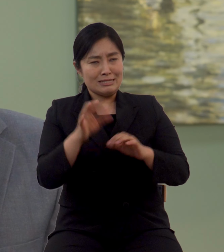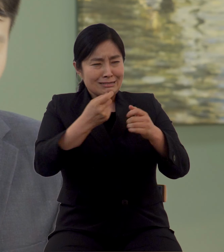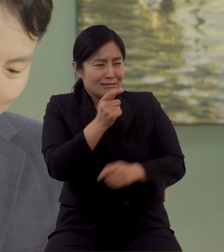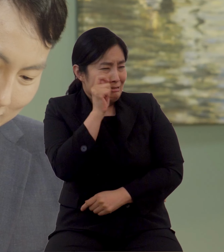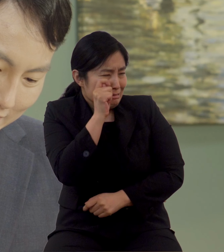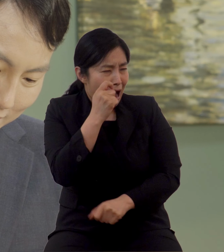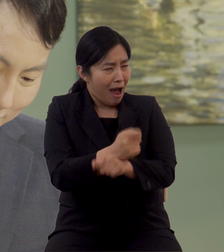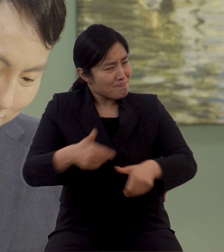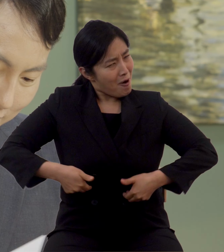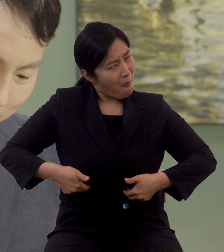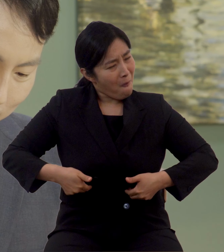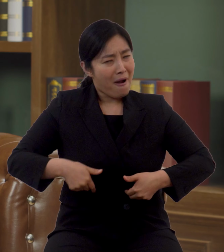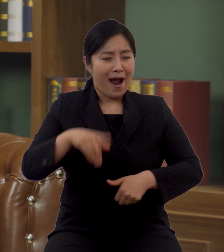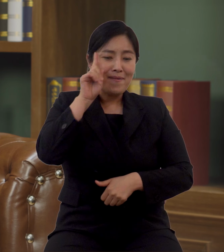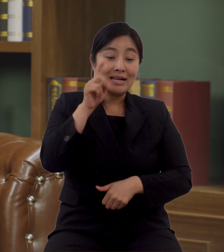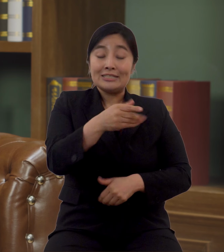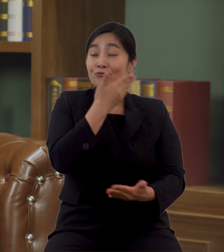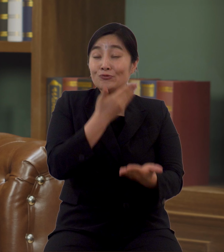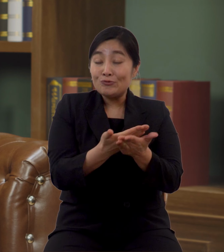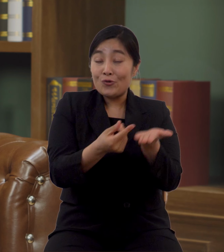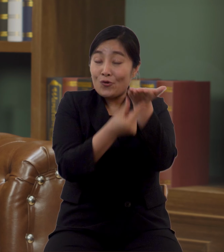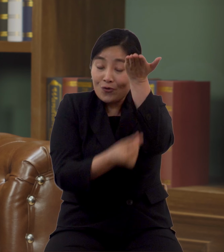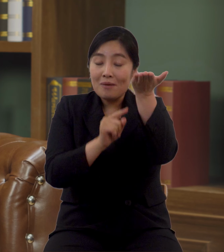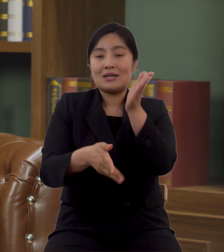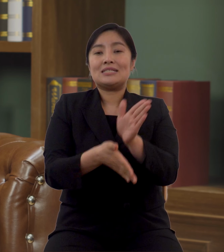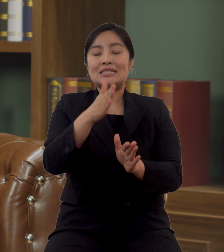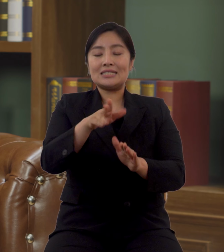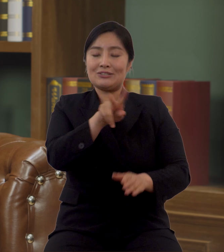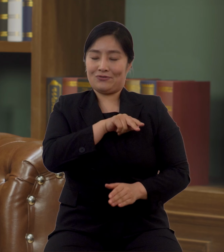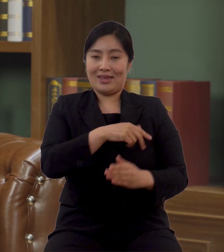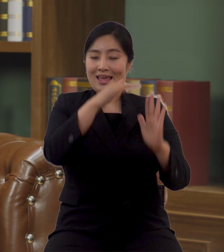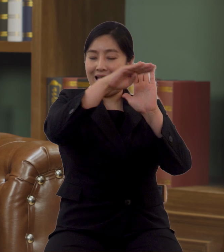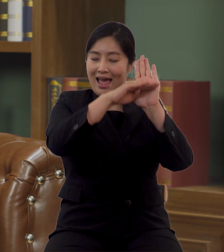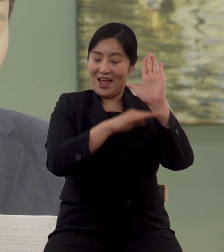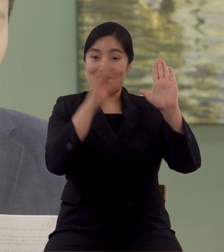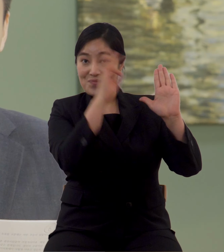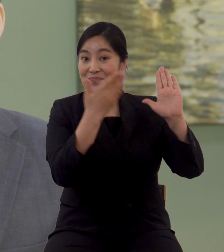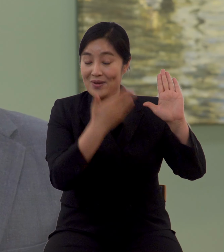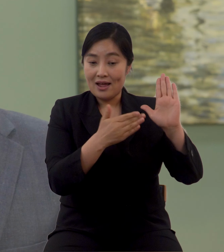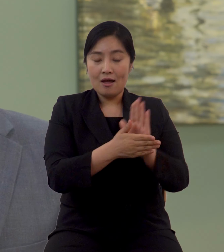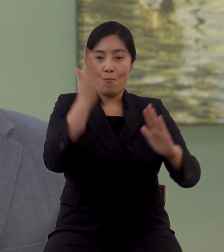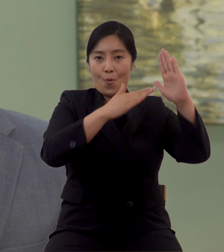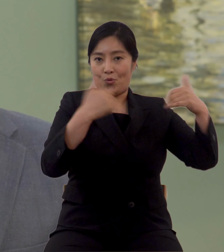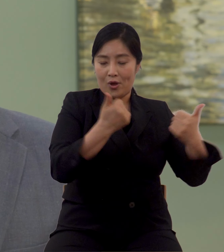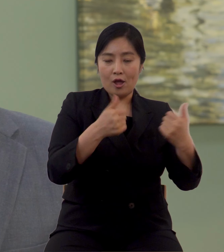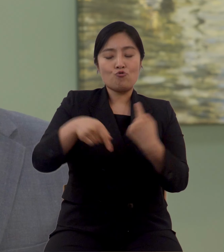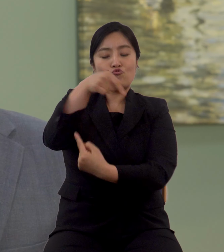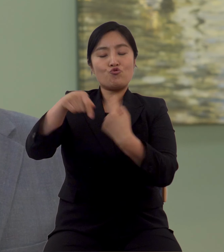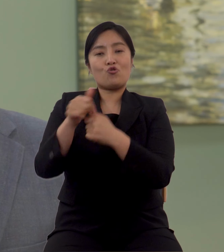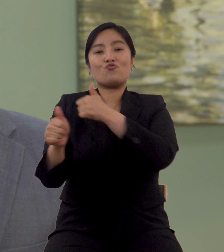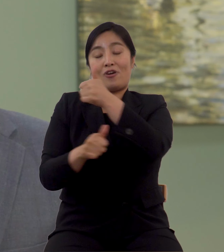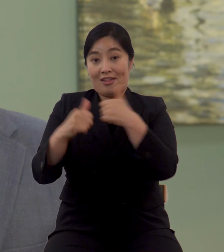될 것 같고 이 핵심은 결국에 시의회 일정표를 보면 한번 설명이 될 것 같습니다. 본회의와 의회